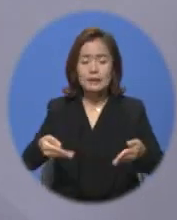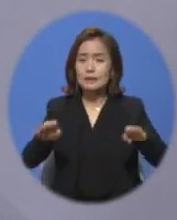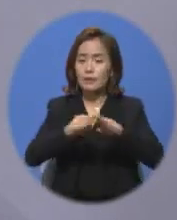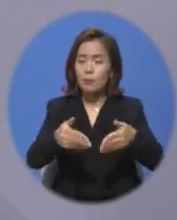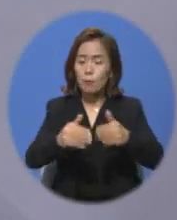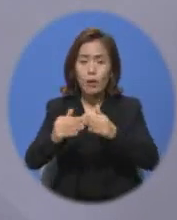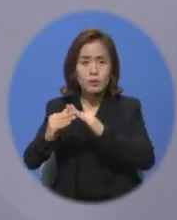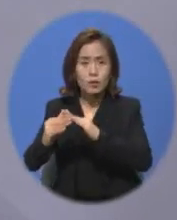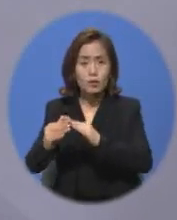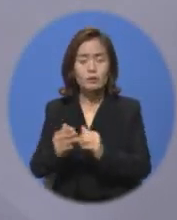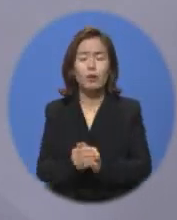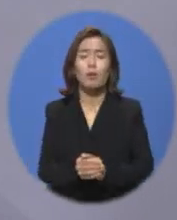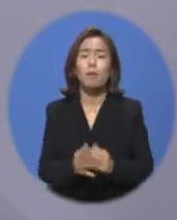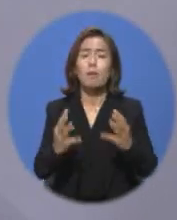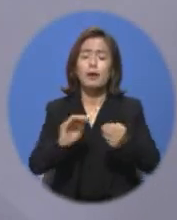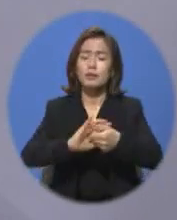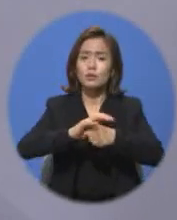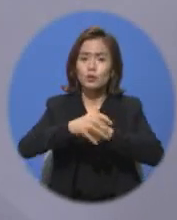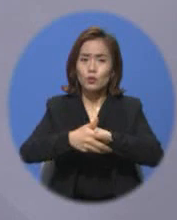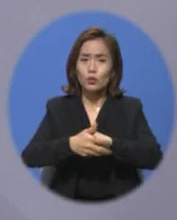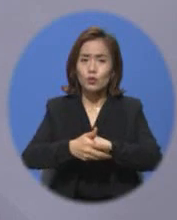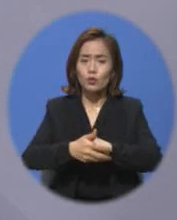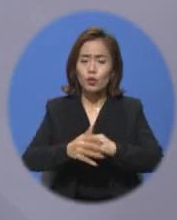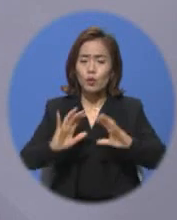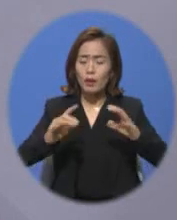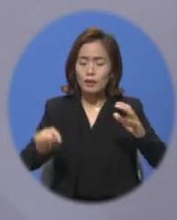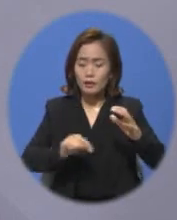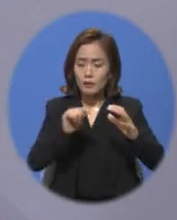최첨단AI시설을도입함으로써